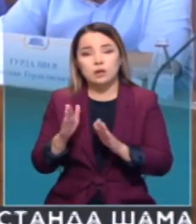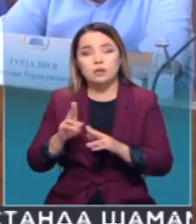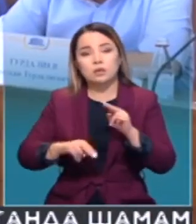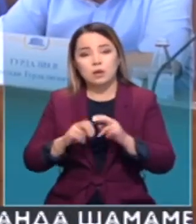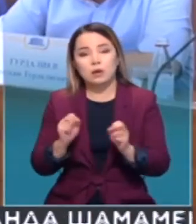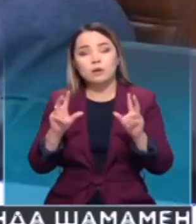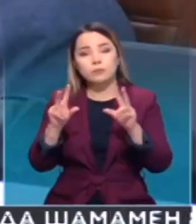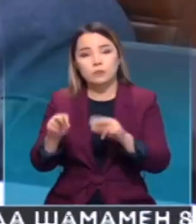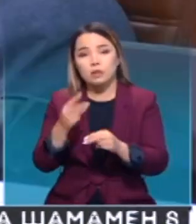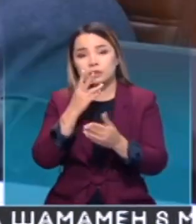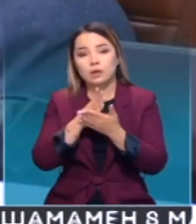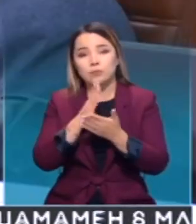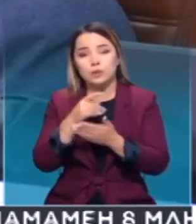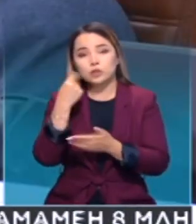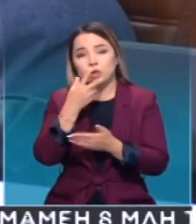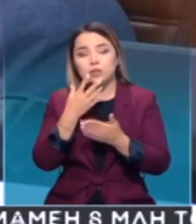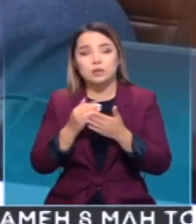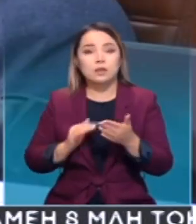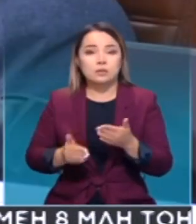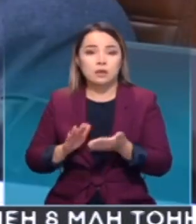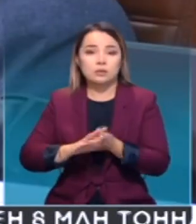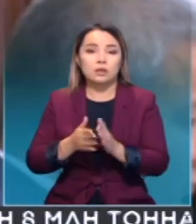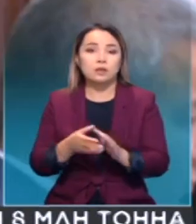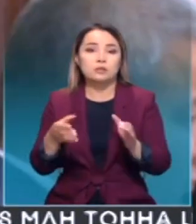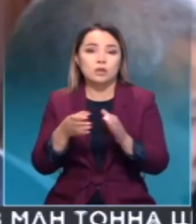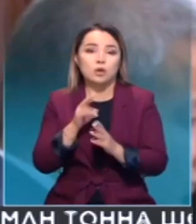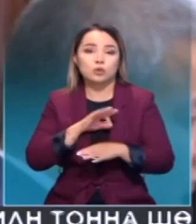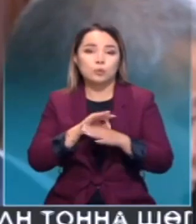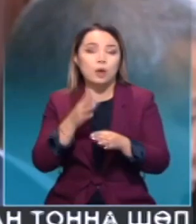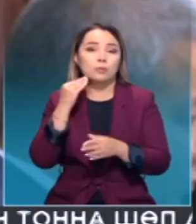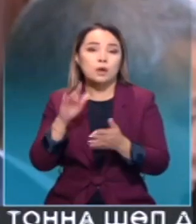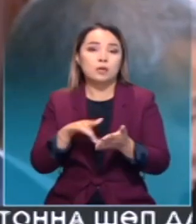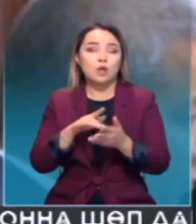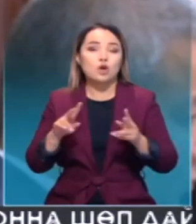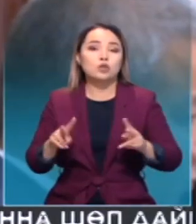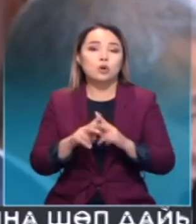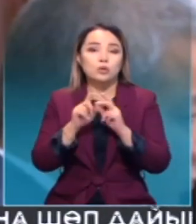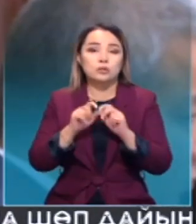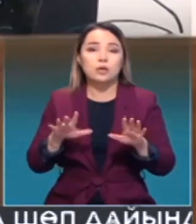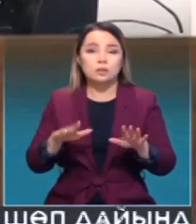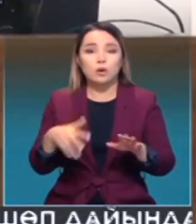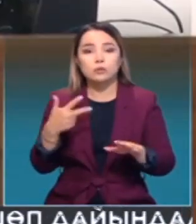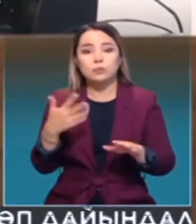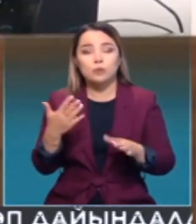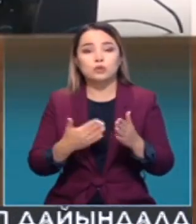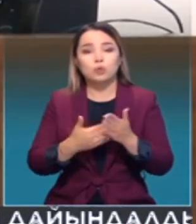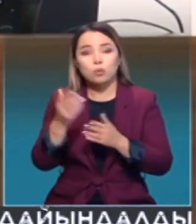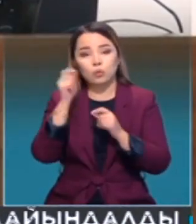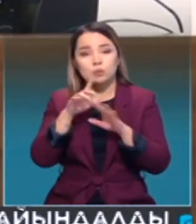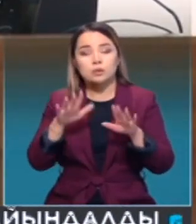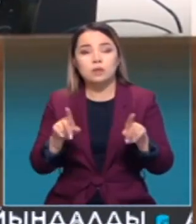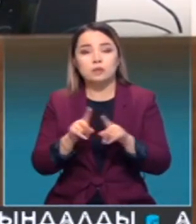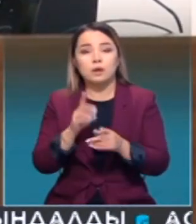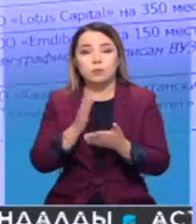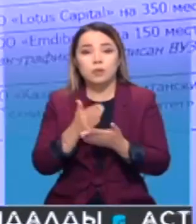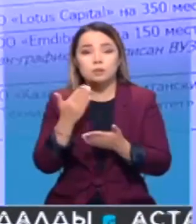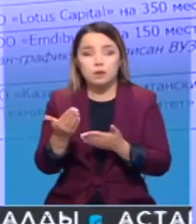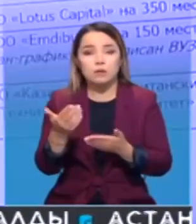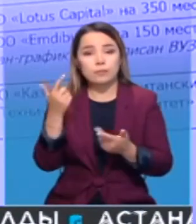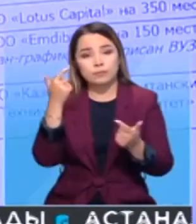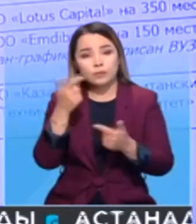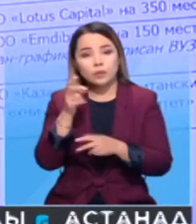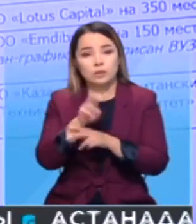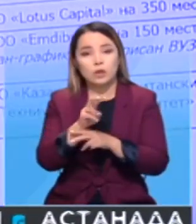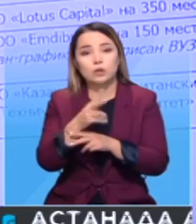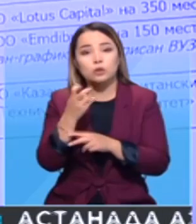айтылды. Ол үшін жеке кәсіпкерлермен келісім жасалмақ. Алматыда колледждерден бөлек 35 жоғарғы оқу орны бар. Оларда білім алып